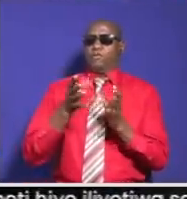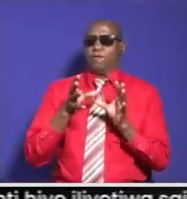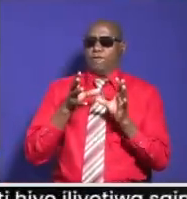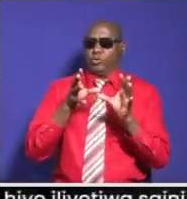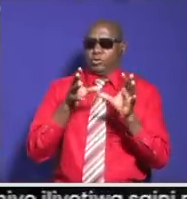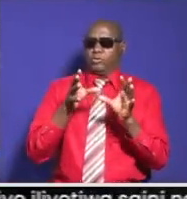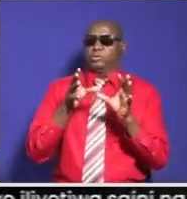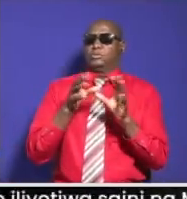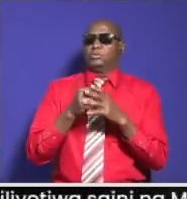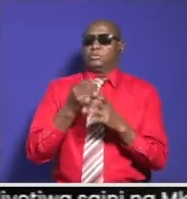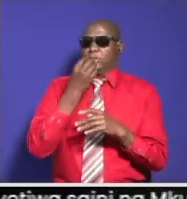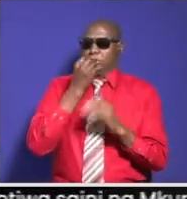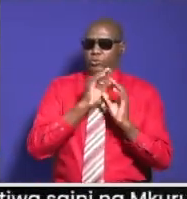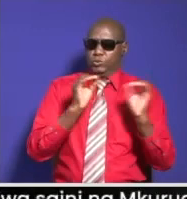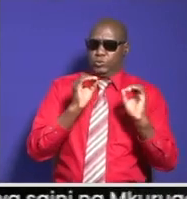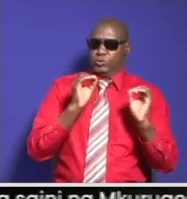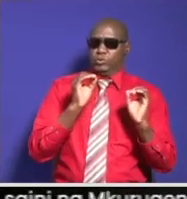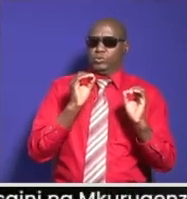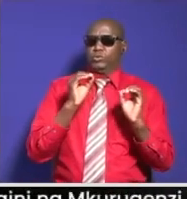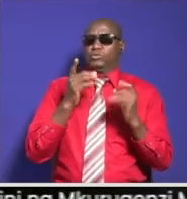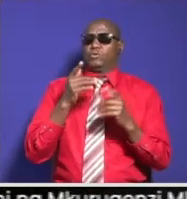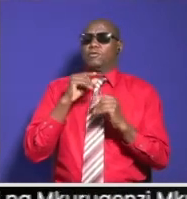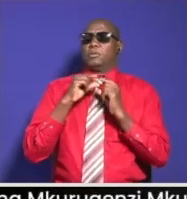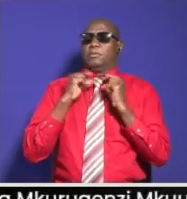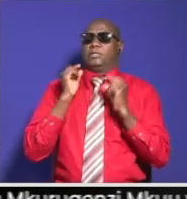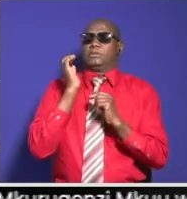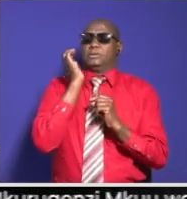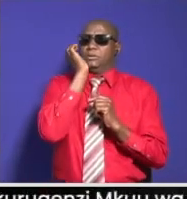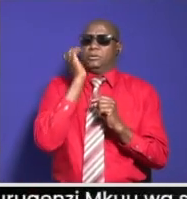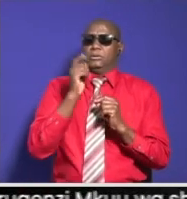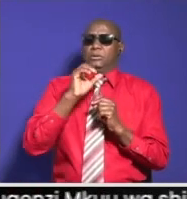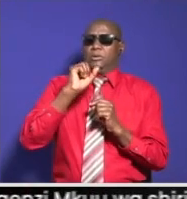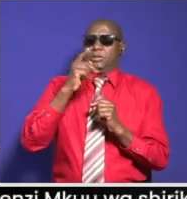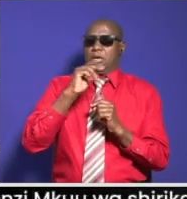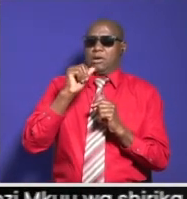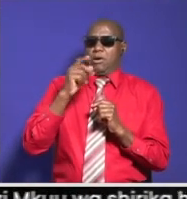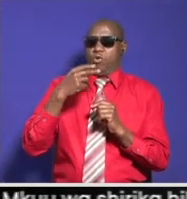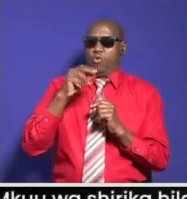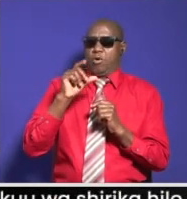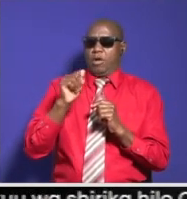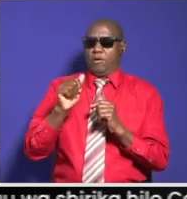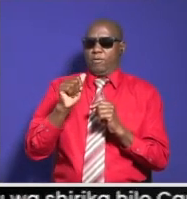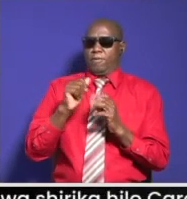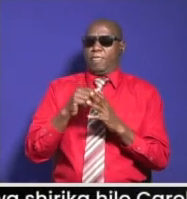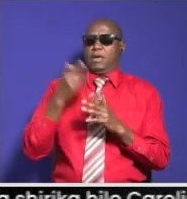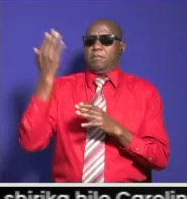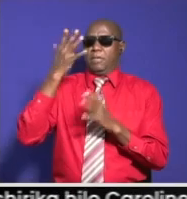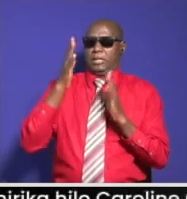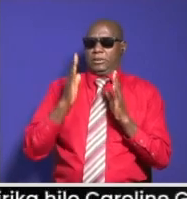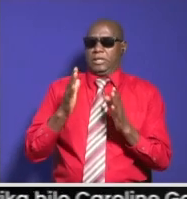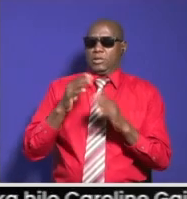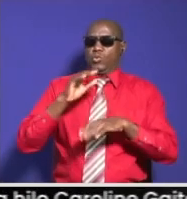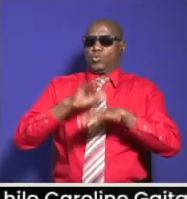kufuatia imani potovu iliyokuwa ikienezwa na mchungaji huyo katika eneo la Shakahola, kaunti ya Kilifi. Mhubiri huyo wa kanisa la Good